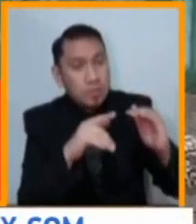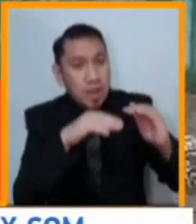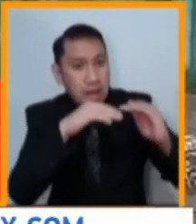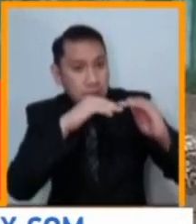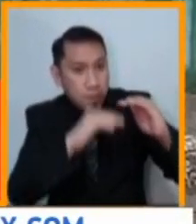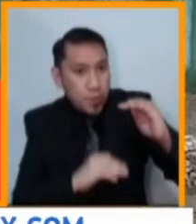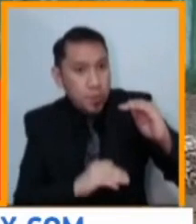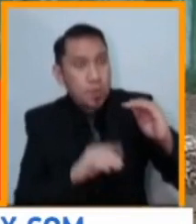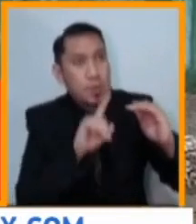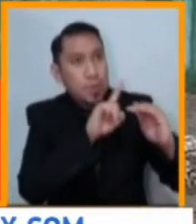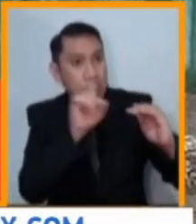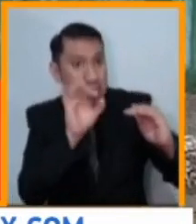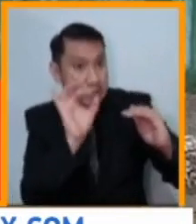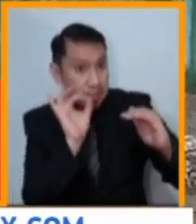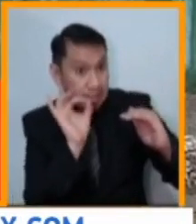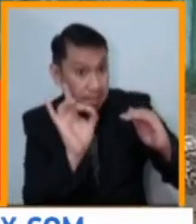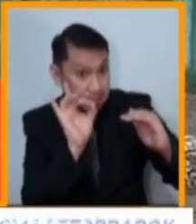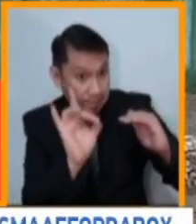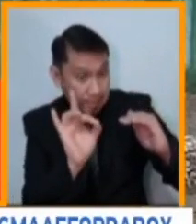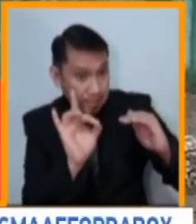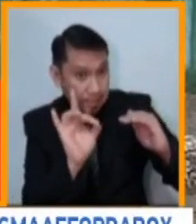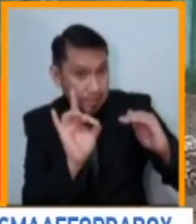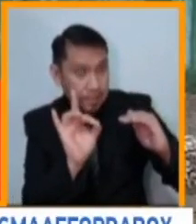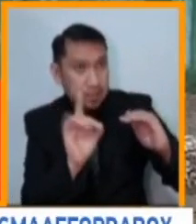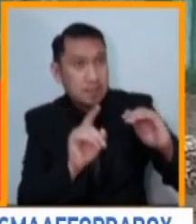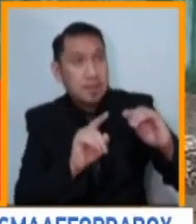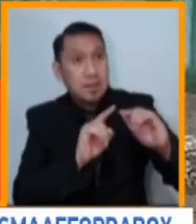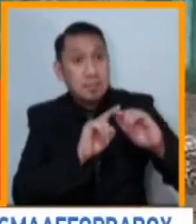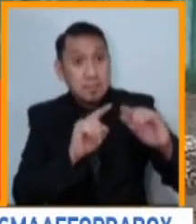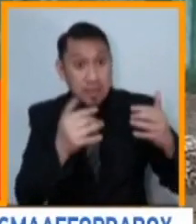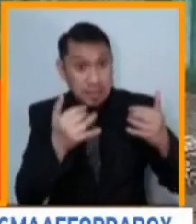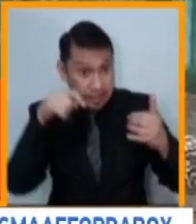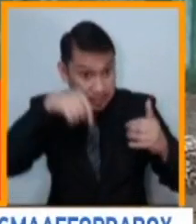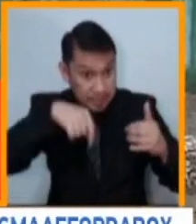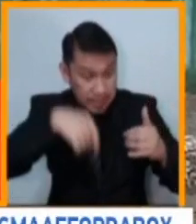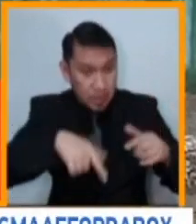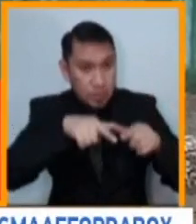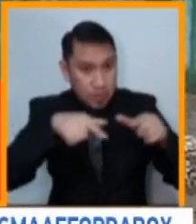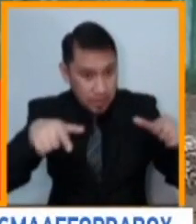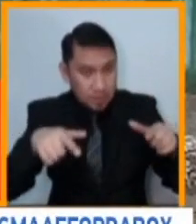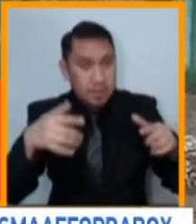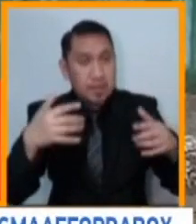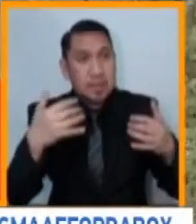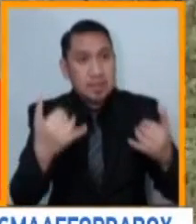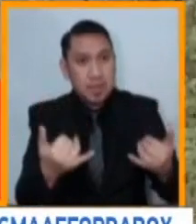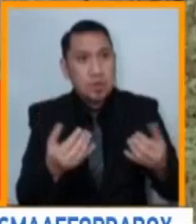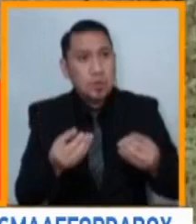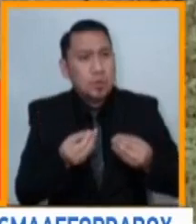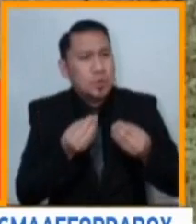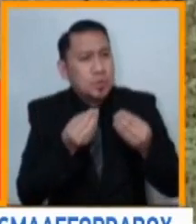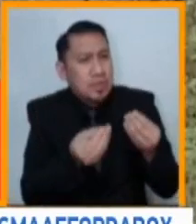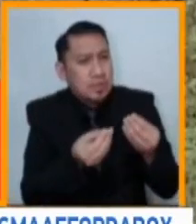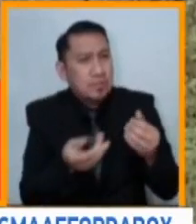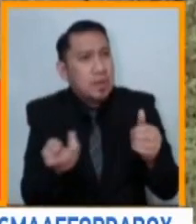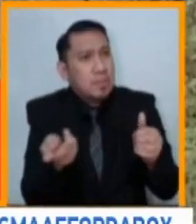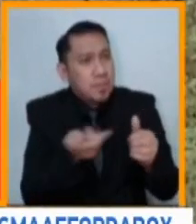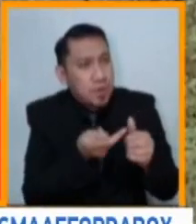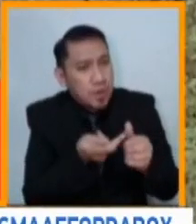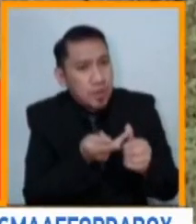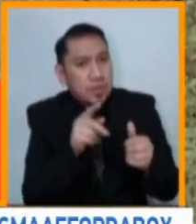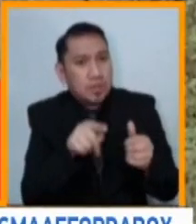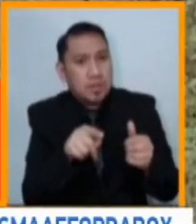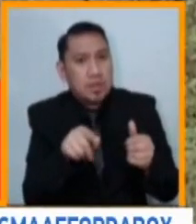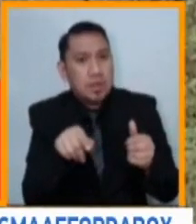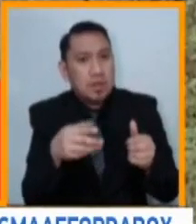no? Sa ganito pong level kasi, mas binibigyan na natin ng prioridad no, itong water supply para po sa Metro